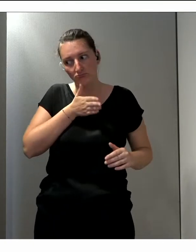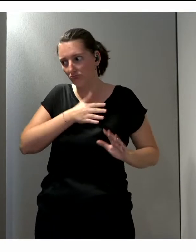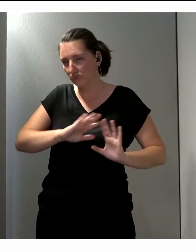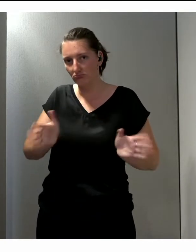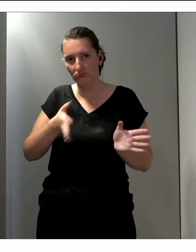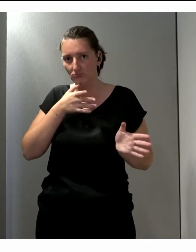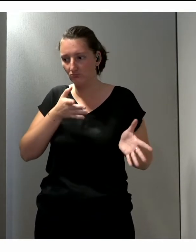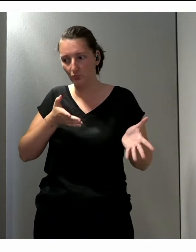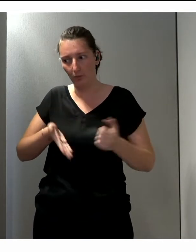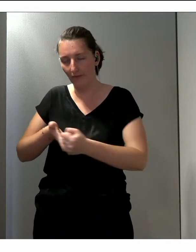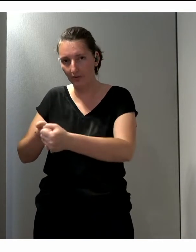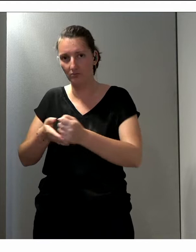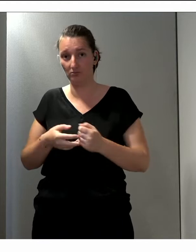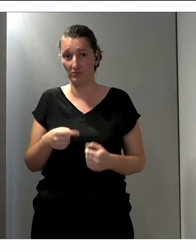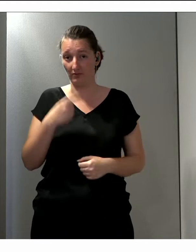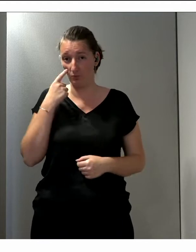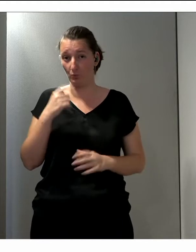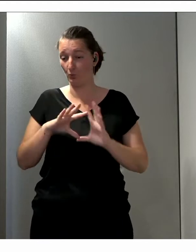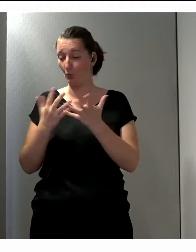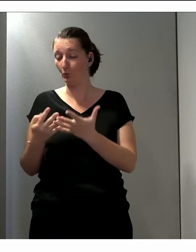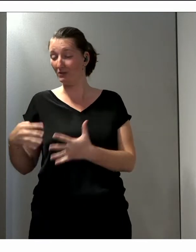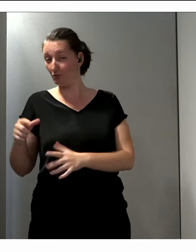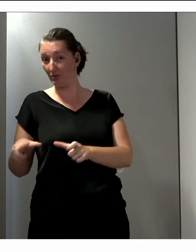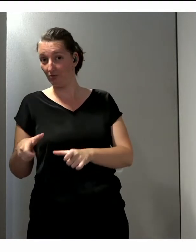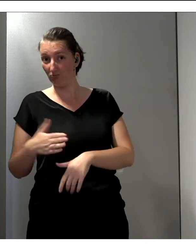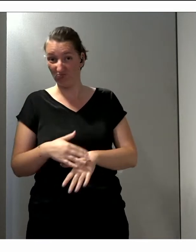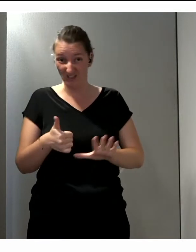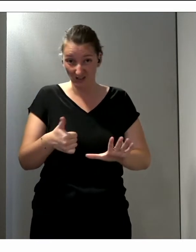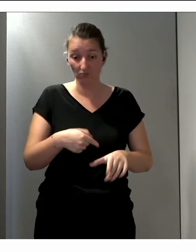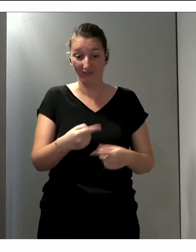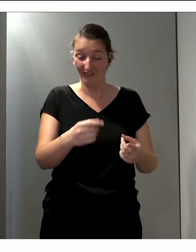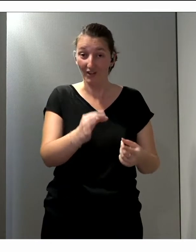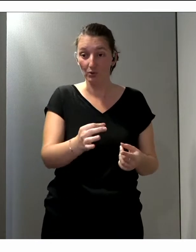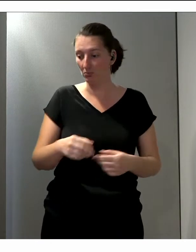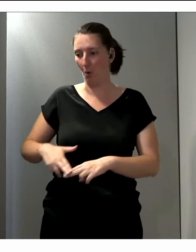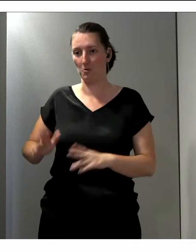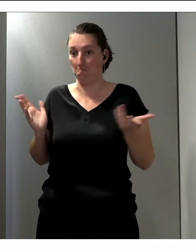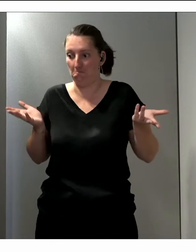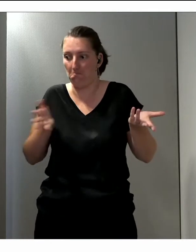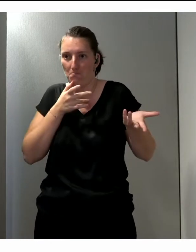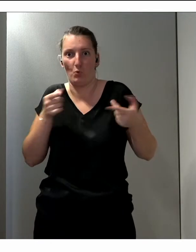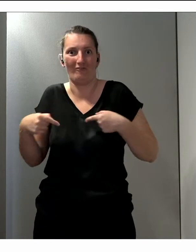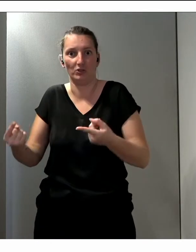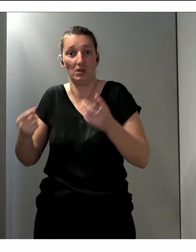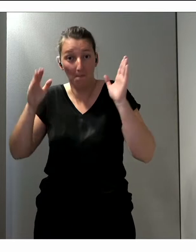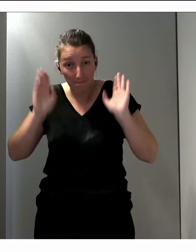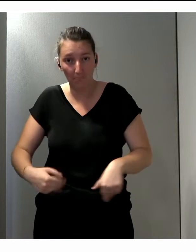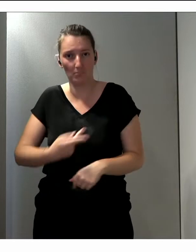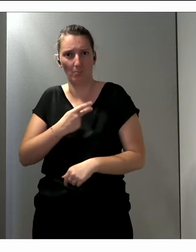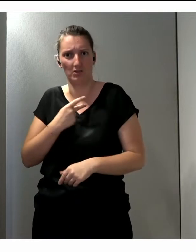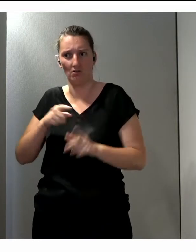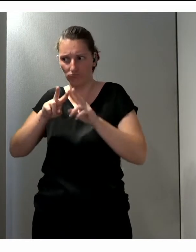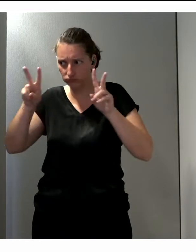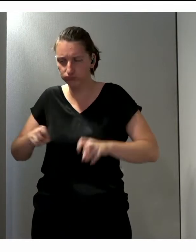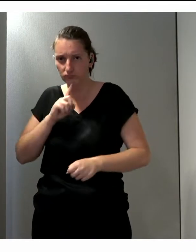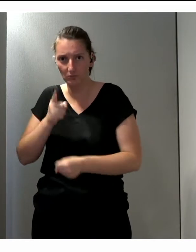et elle ne venait que pour 6 personnes sur toutes celles-ci, alors que le médecin avait prescrit pour d'autres les soins nécessaires. Et en fait, elle ne venait